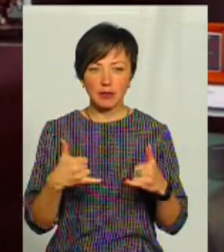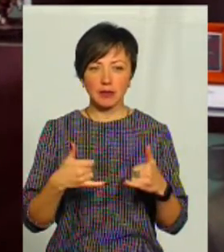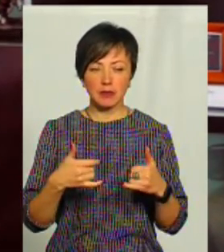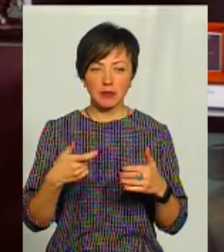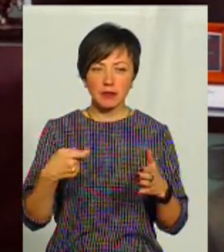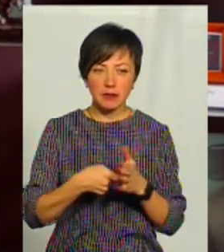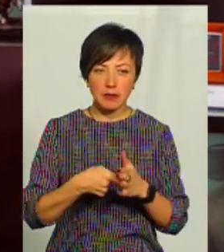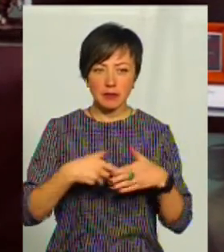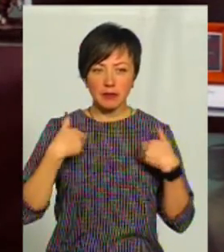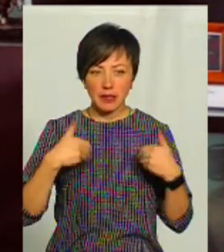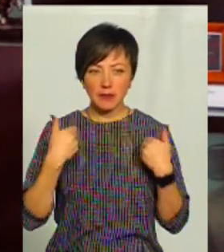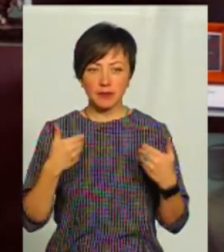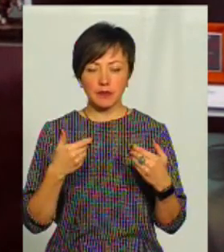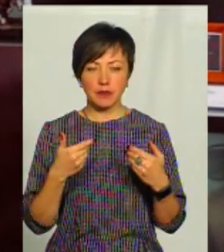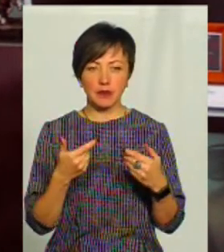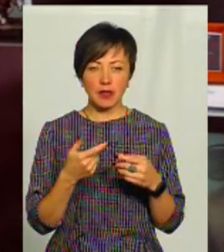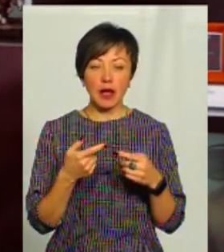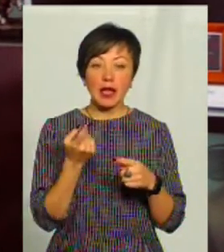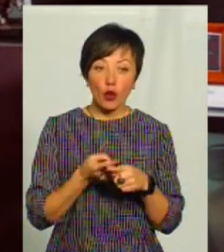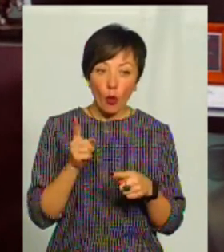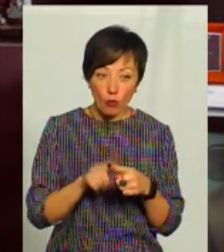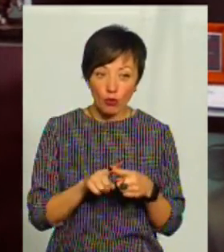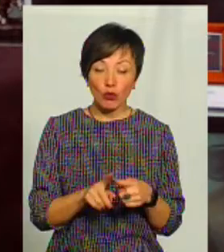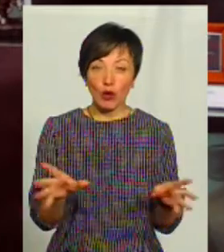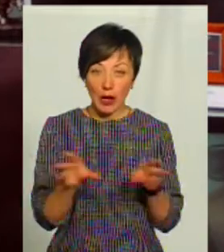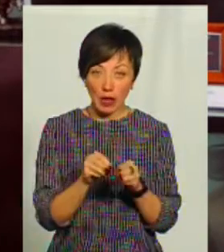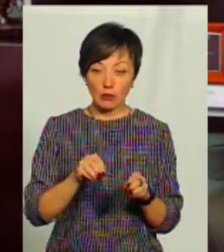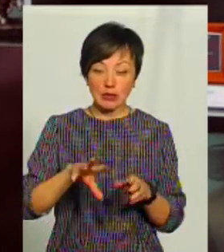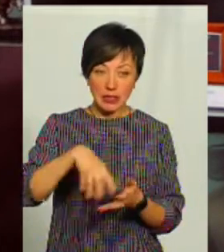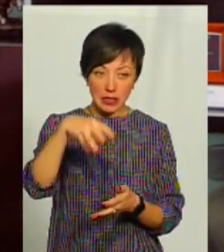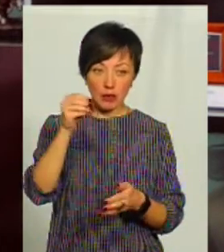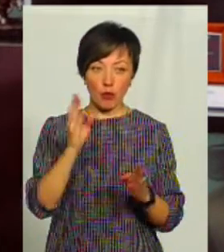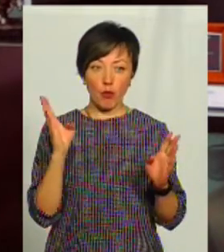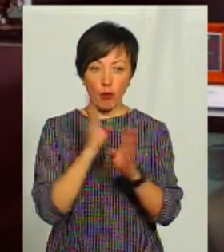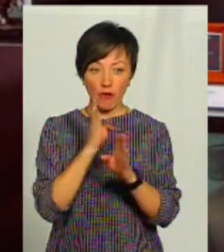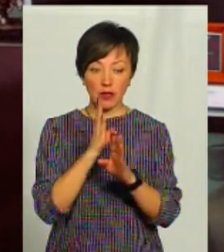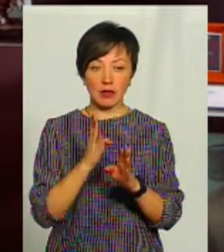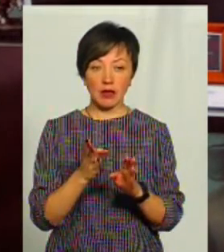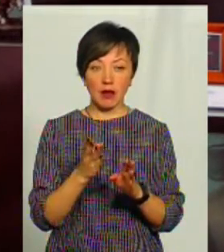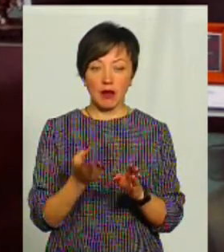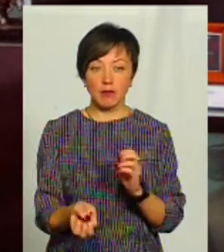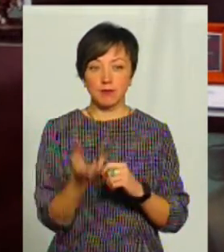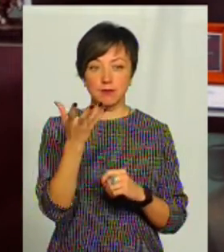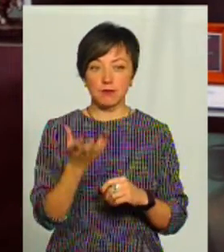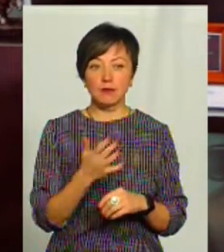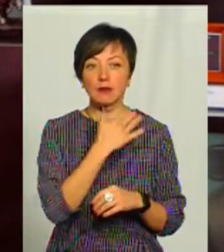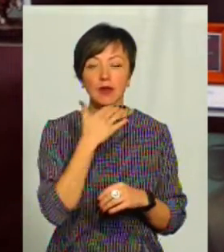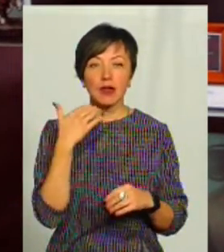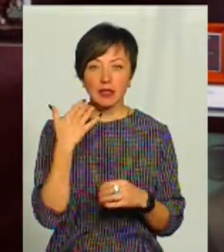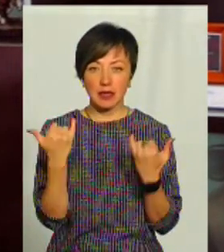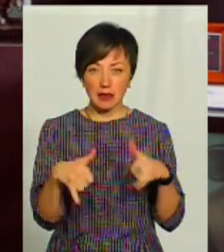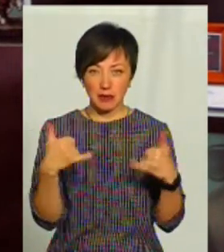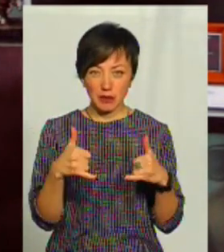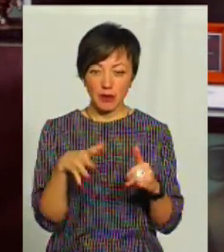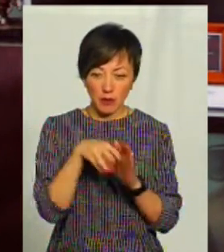добрами, пестицидами, а тому разом із димом в повітря виділяється значна кількість пестицидів,